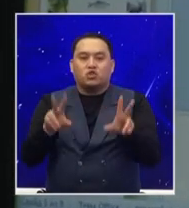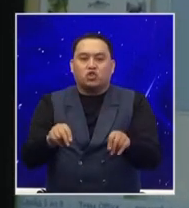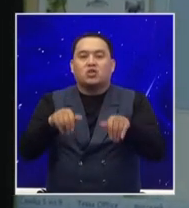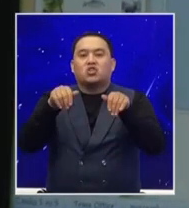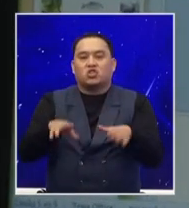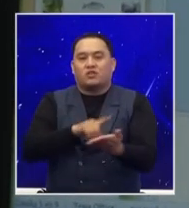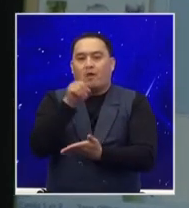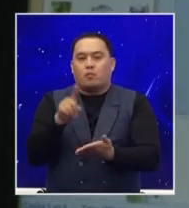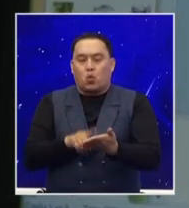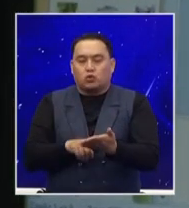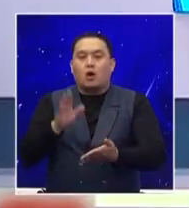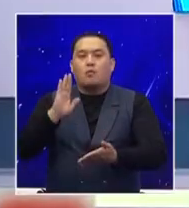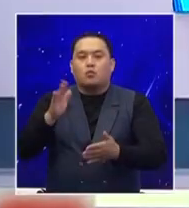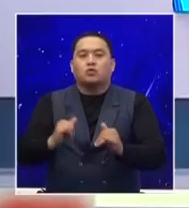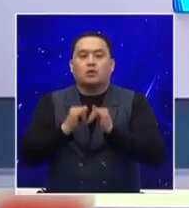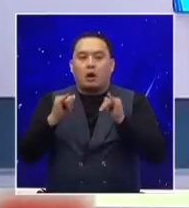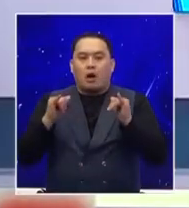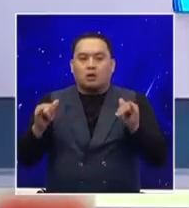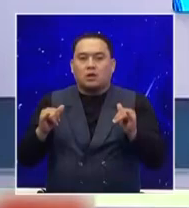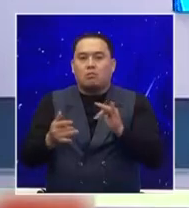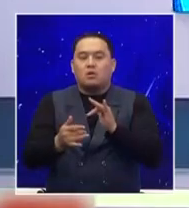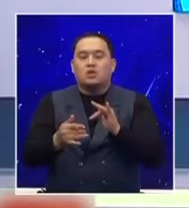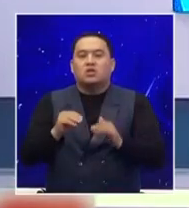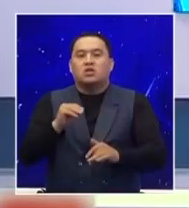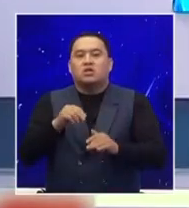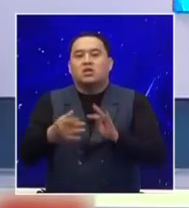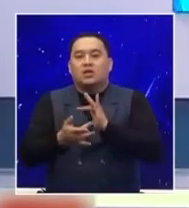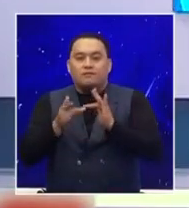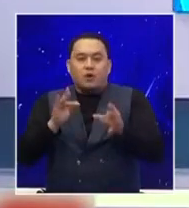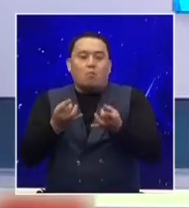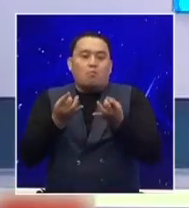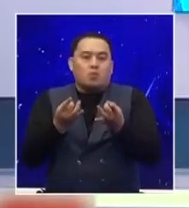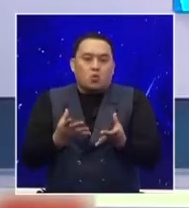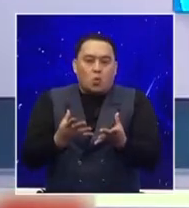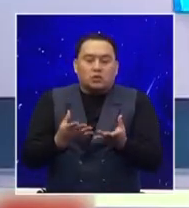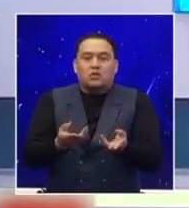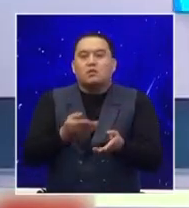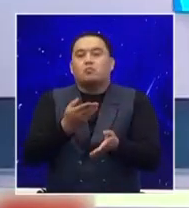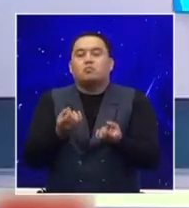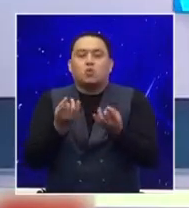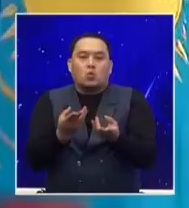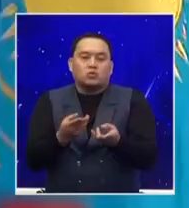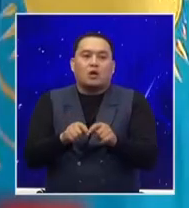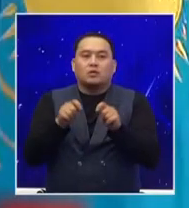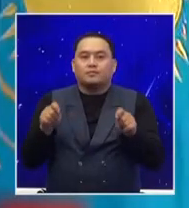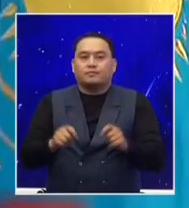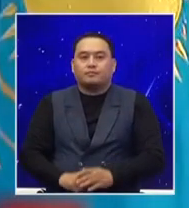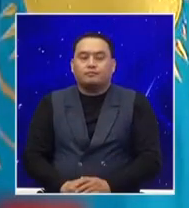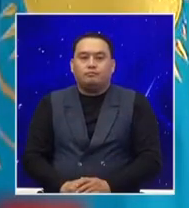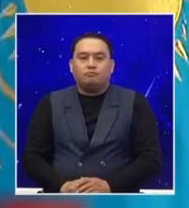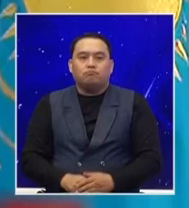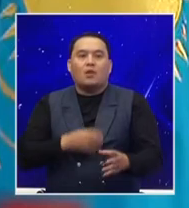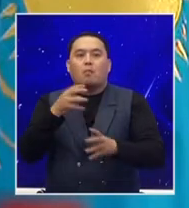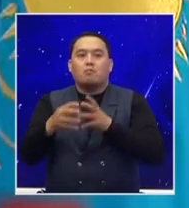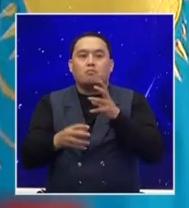Журналистов интересует, как дальше будет развиваться глобальный проект G4City и не просто ли зарыли деньги в землю. Давталиев Даньяр,